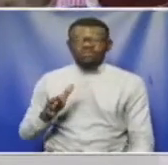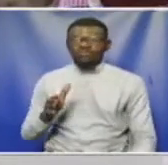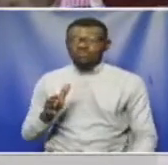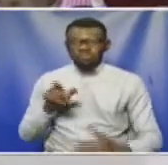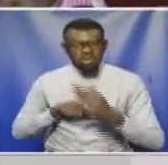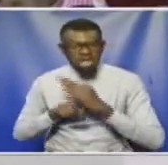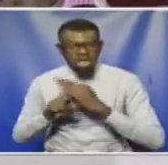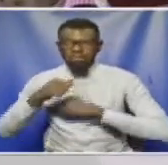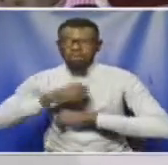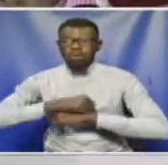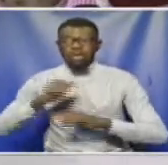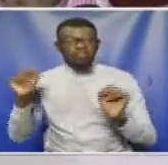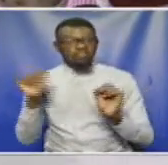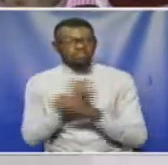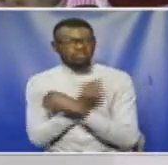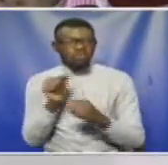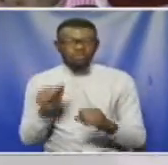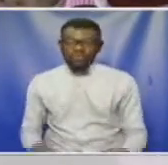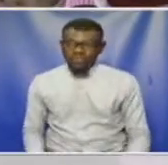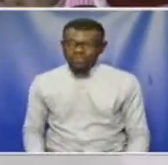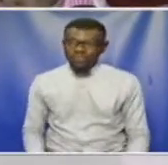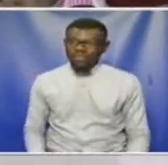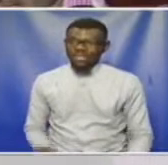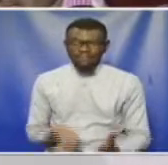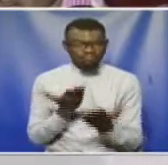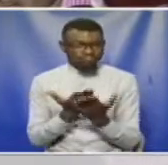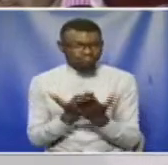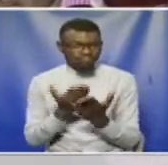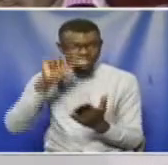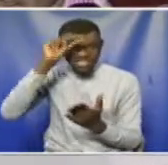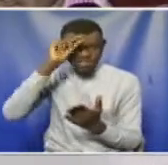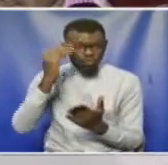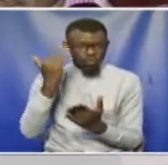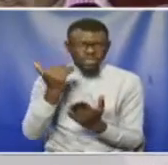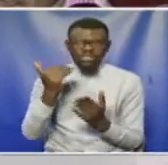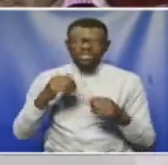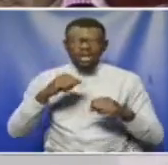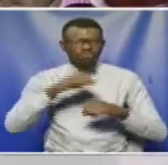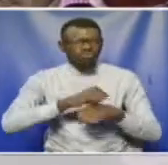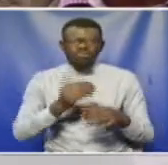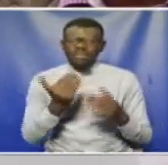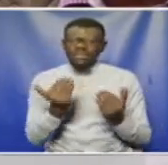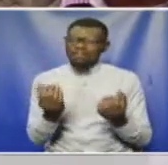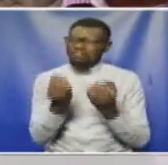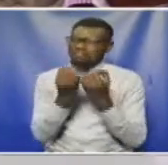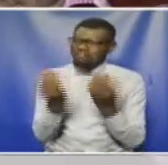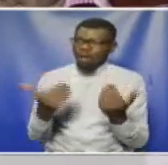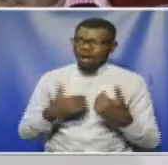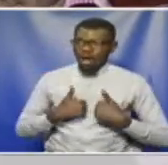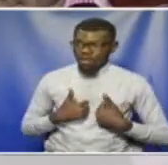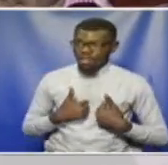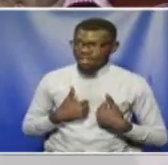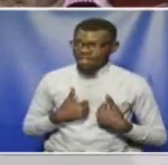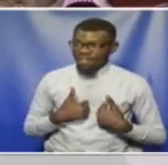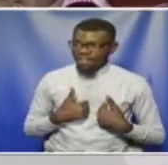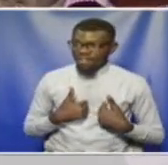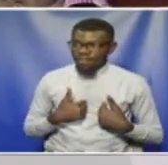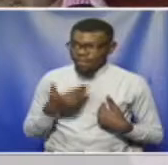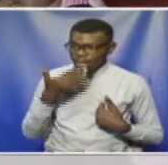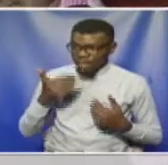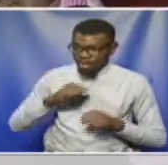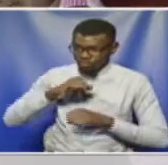Kwanza tugerio serikali yetu, kwa sababu hizi shule za support au sina watoto wengi sana, hizi shule